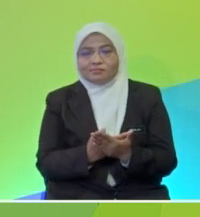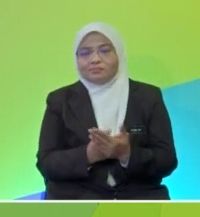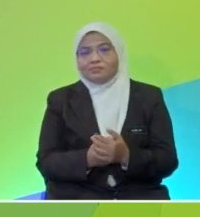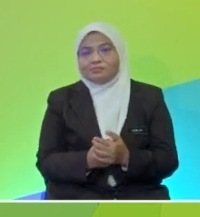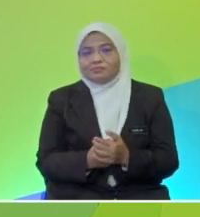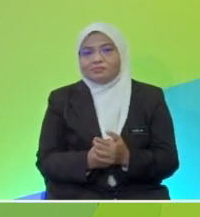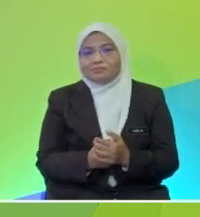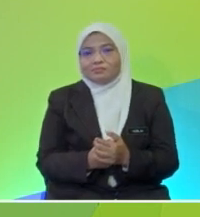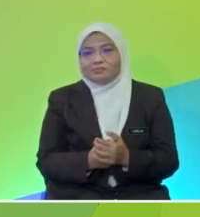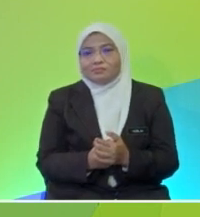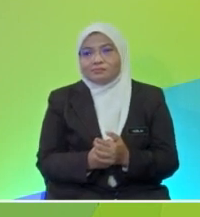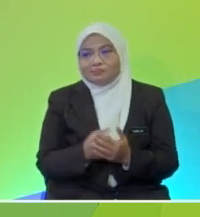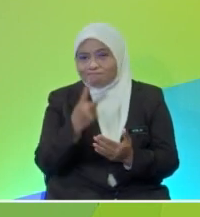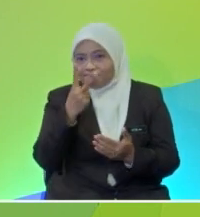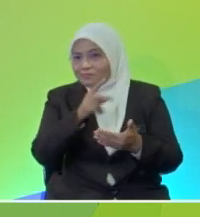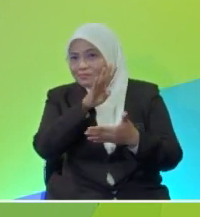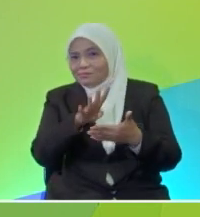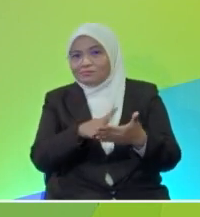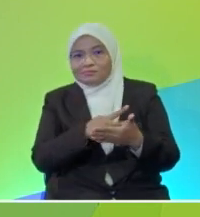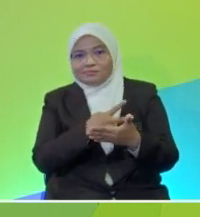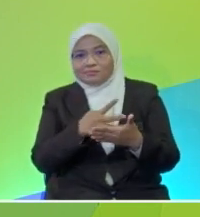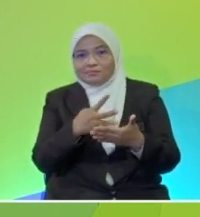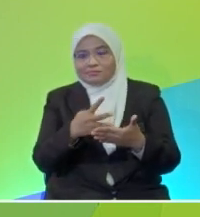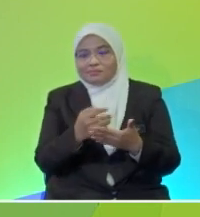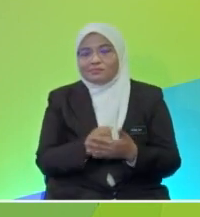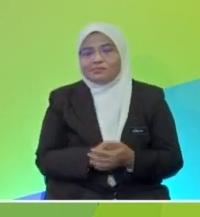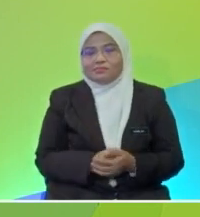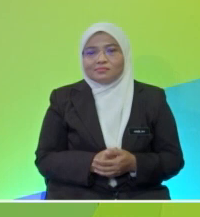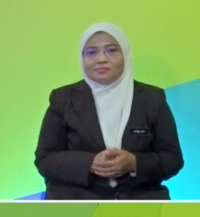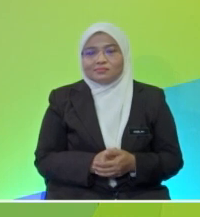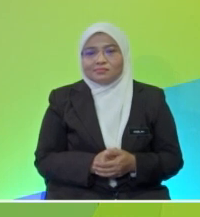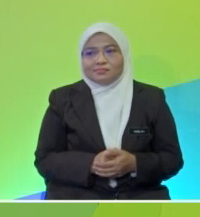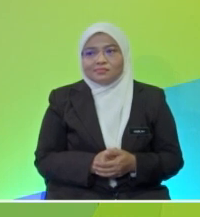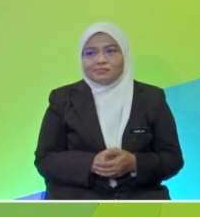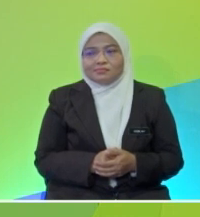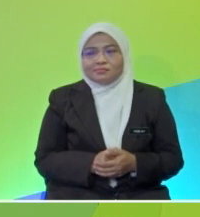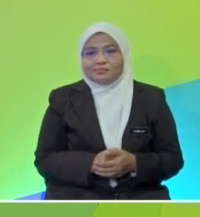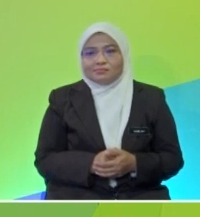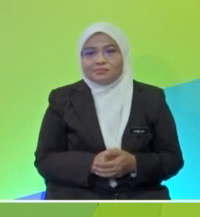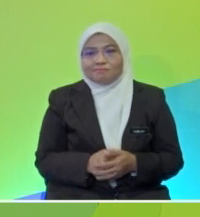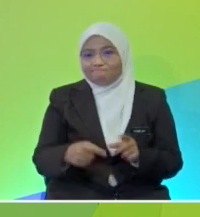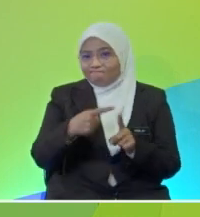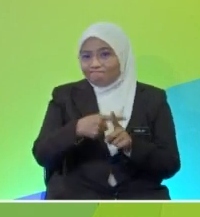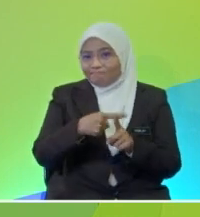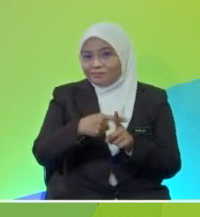nanti untuk yang kedua Tapi tolak